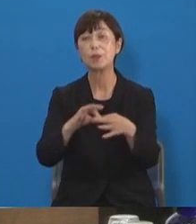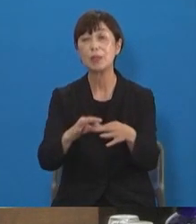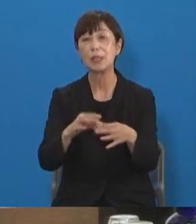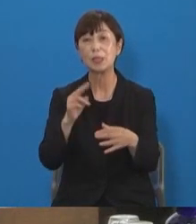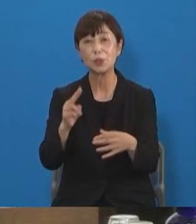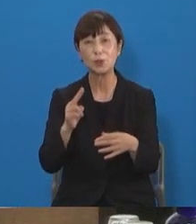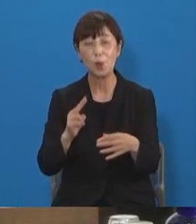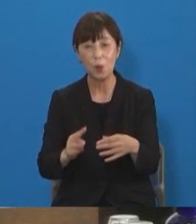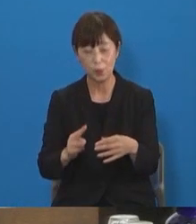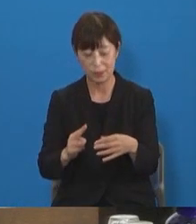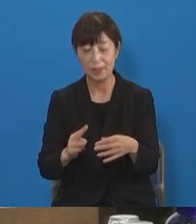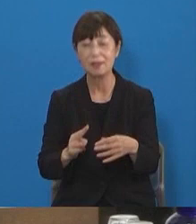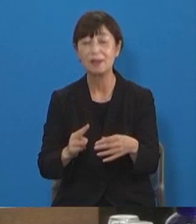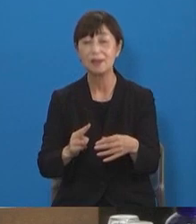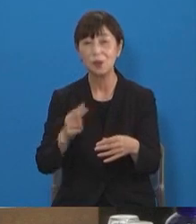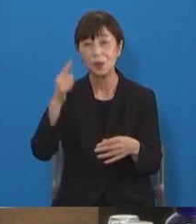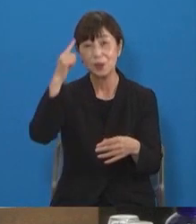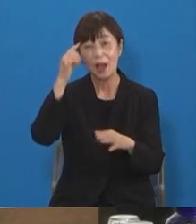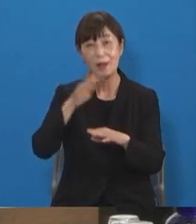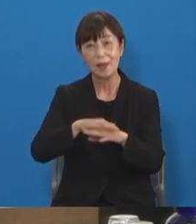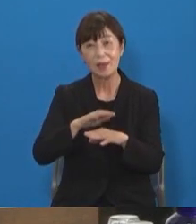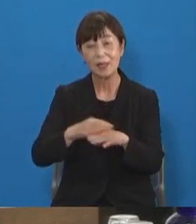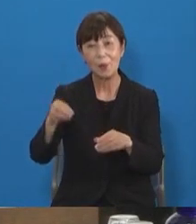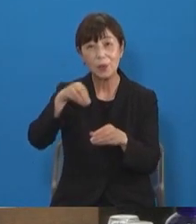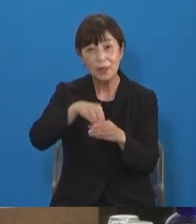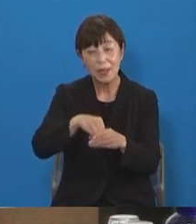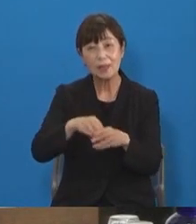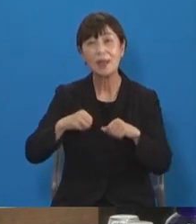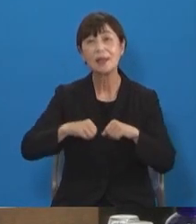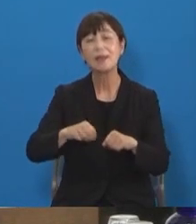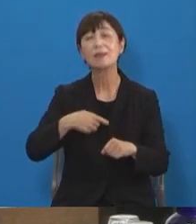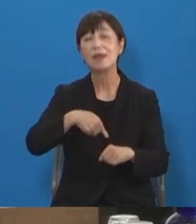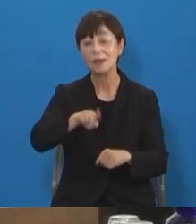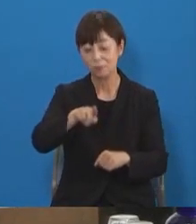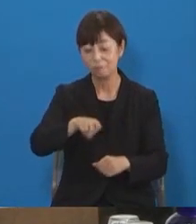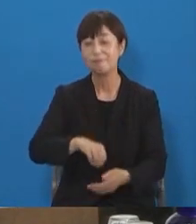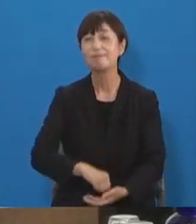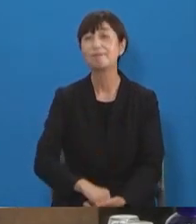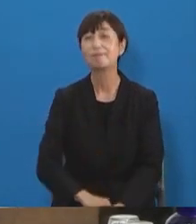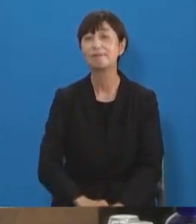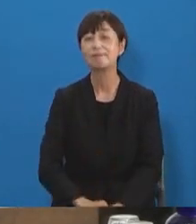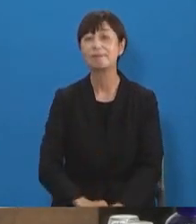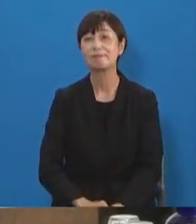点をしっかりと持ちながら取り組みを進めてまいります。以上でございます。